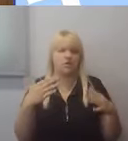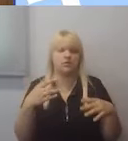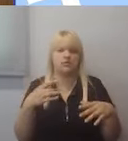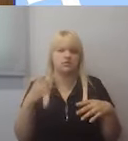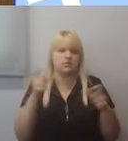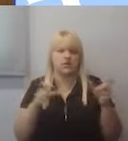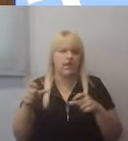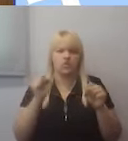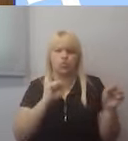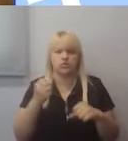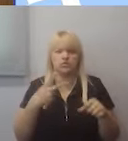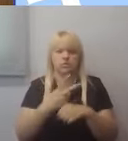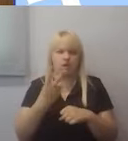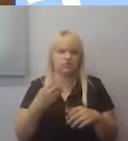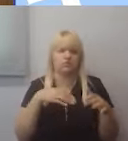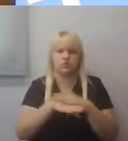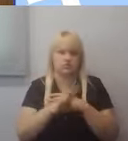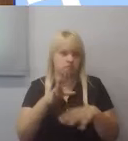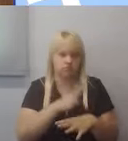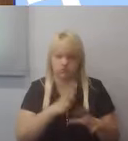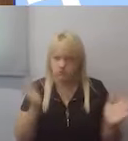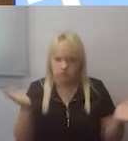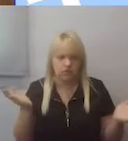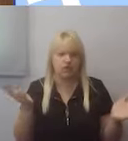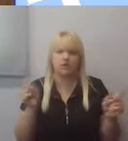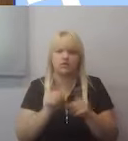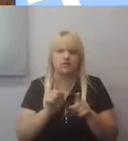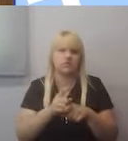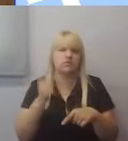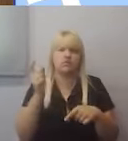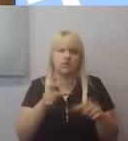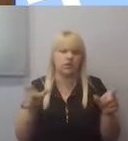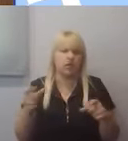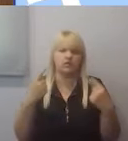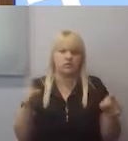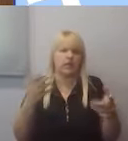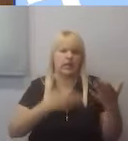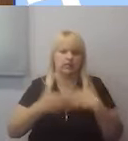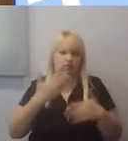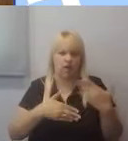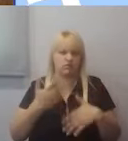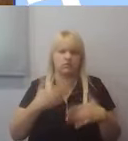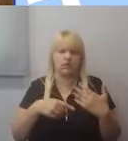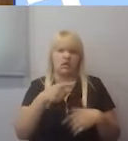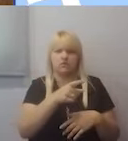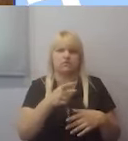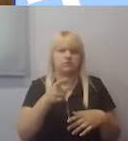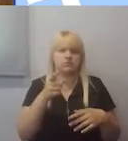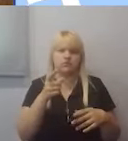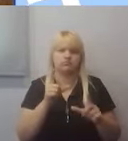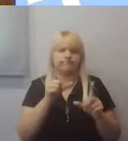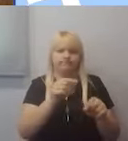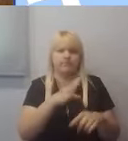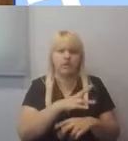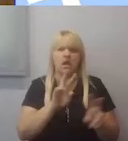traucējumiem vai cilvēki ar citām invaliditāt citiem invaliditātes veidiem kas to koordinēs jo piemēram